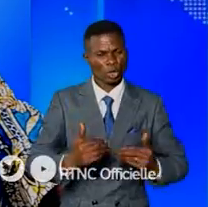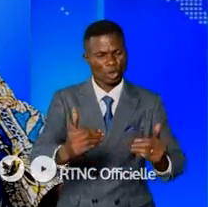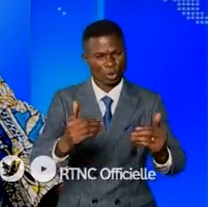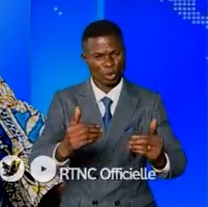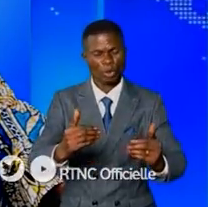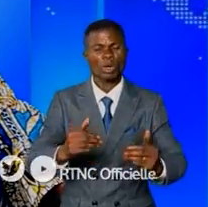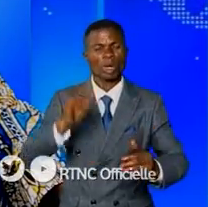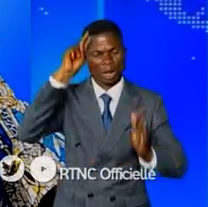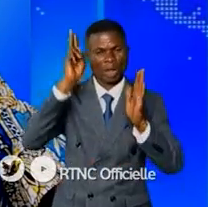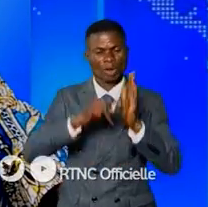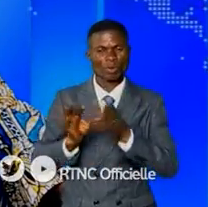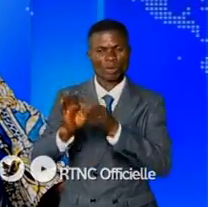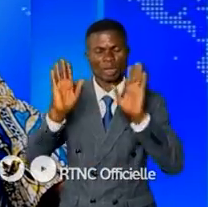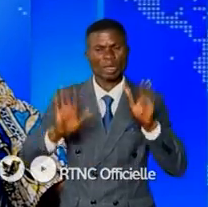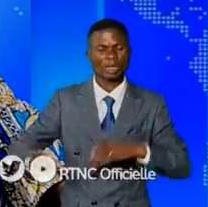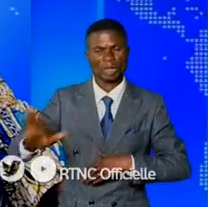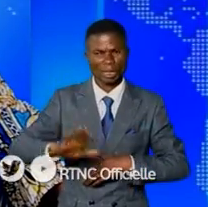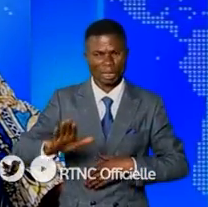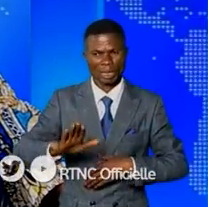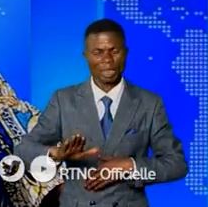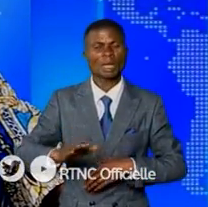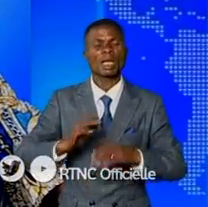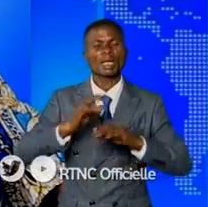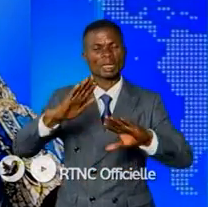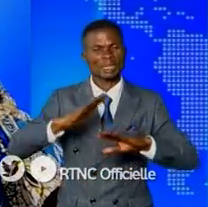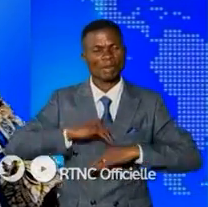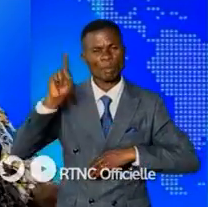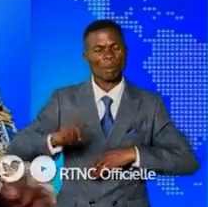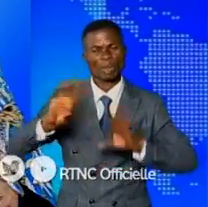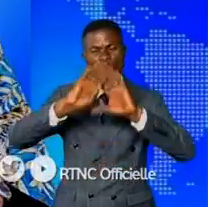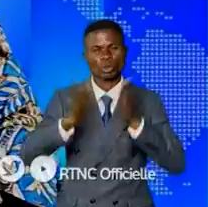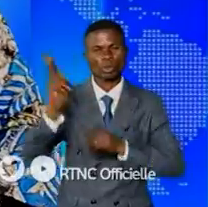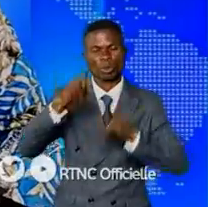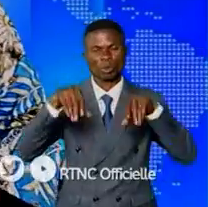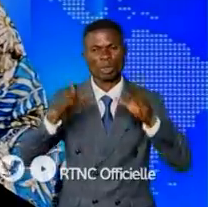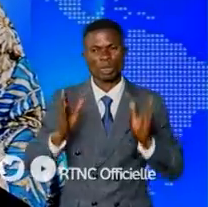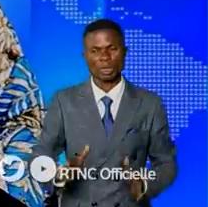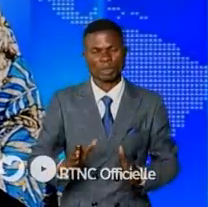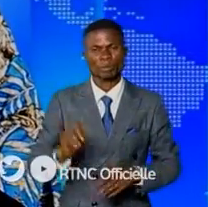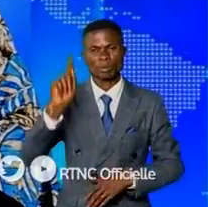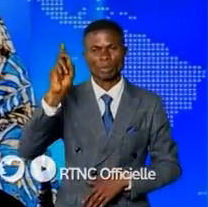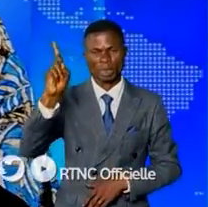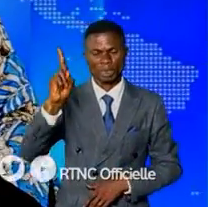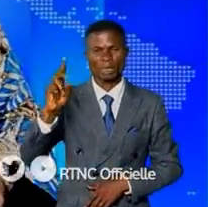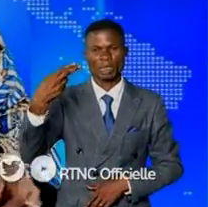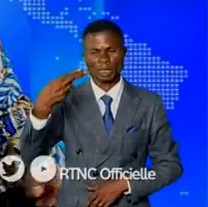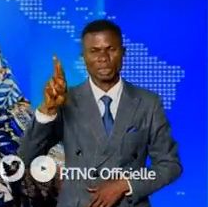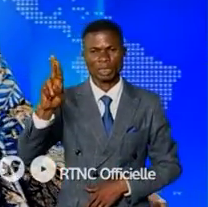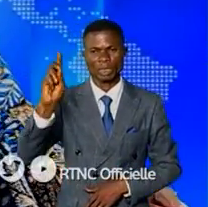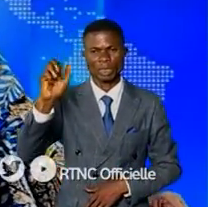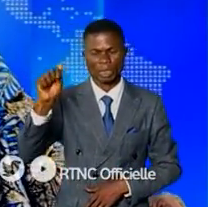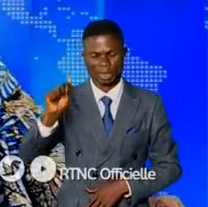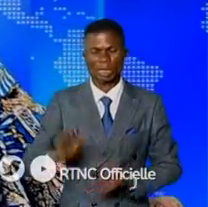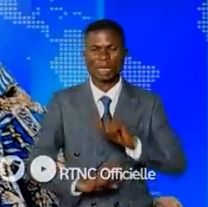le gouvernement d'Union Sacrée de la Nation à répondre aux aspirations du peuple congolais. La DGRAD réitère son engagement d'appuyer